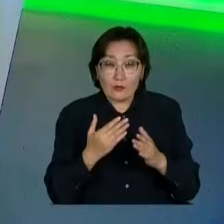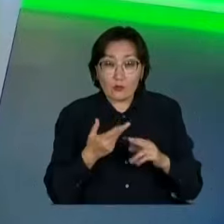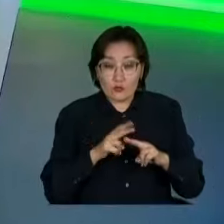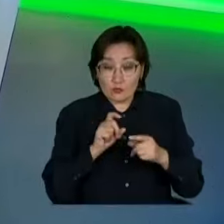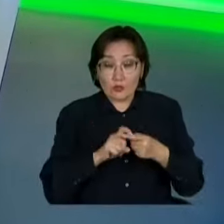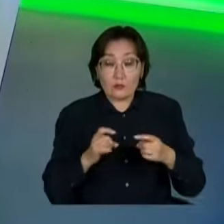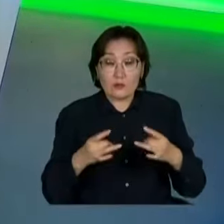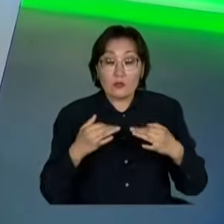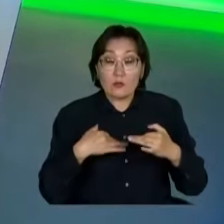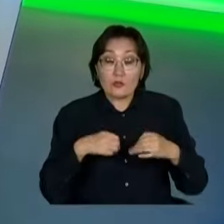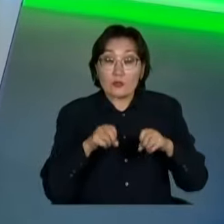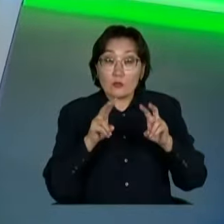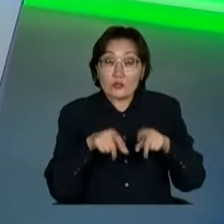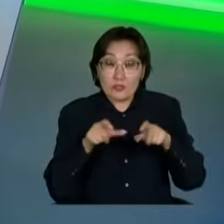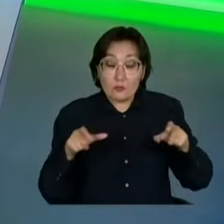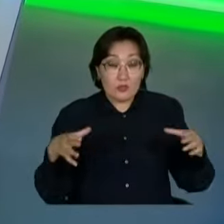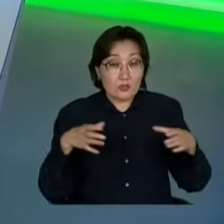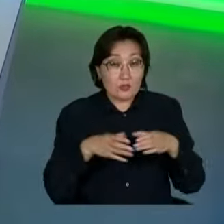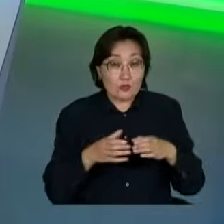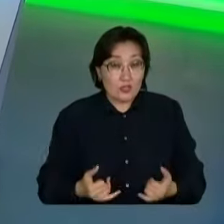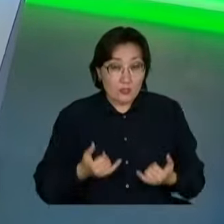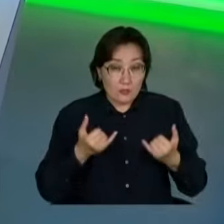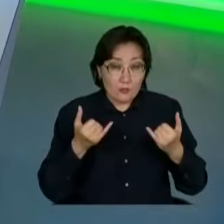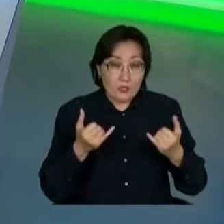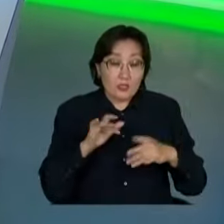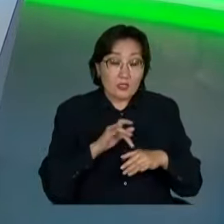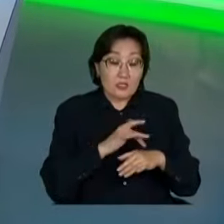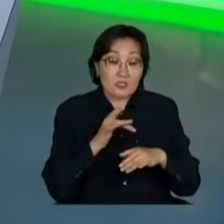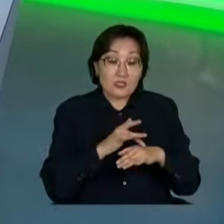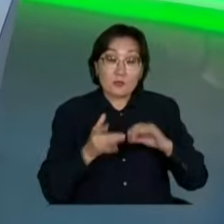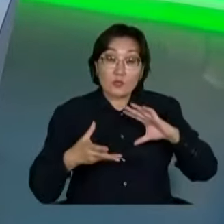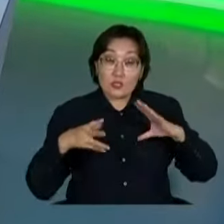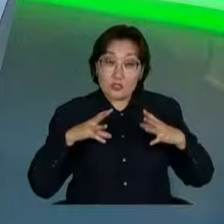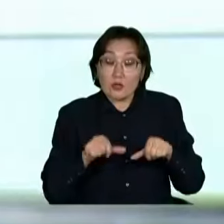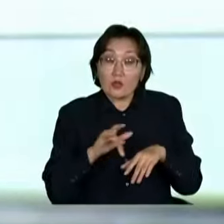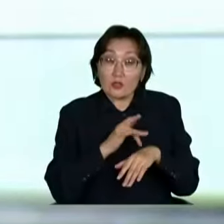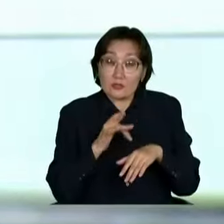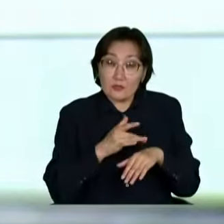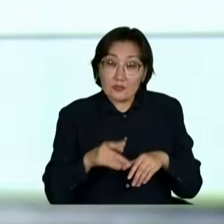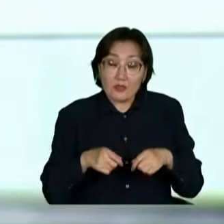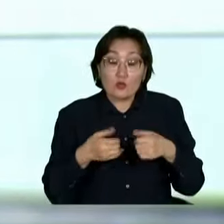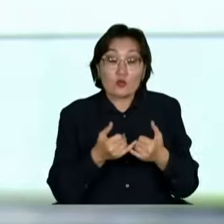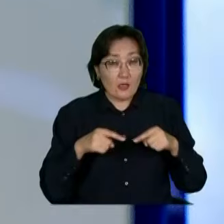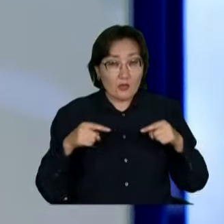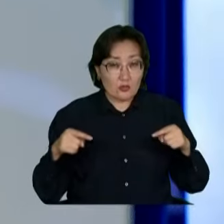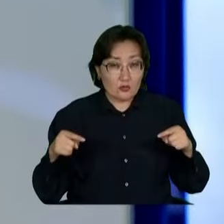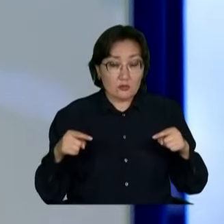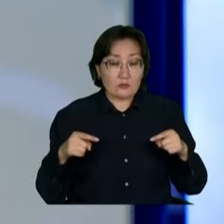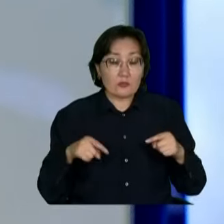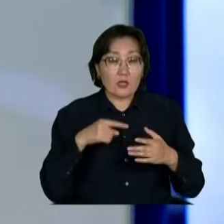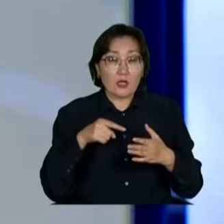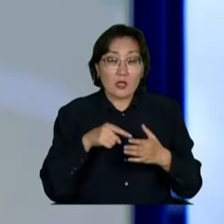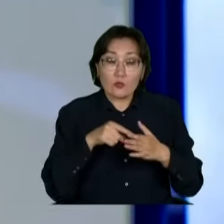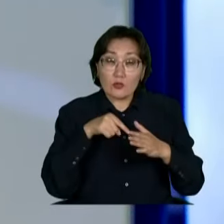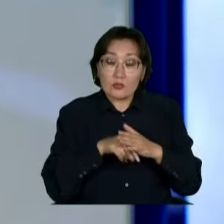біздің мамандардың, білікті мамандардың кешенді көрсетілген қызметтерінің нәтижесінде көптеген балалар әртүрлі жаңағы қала